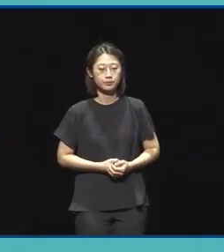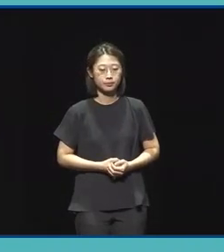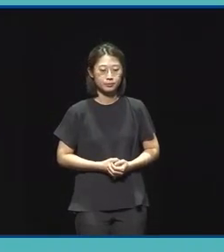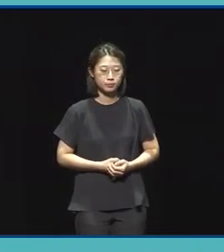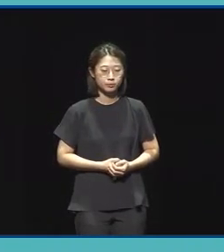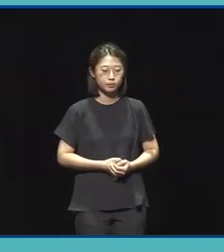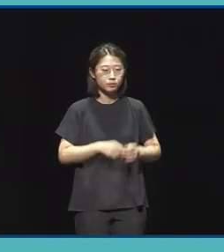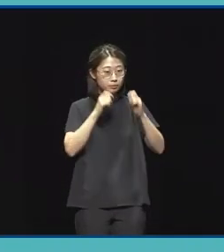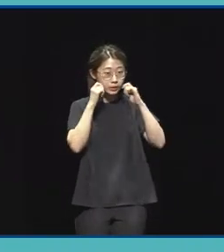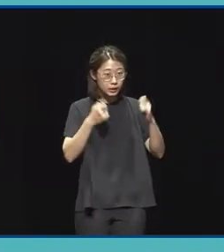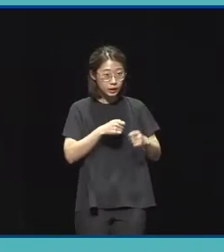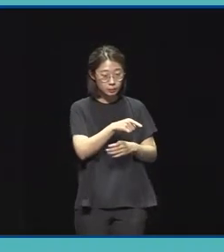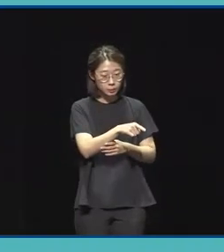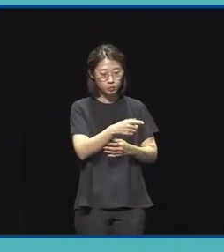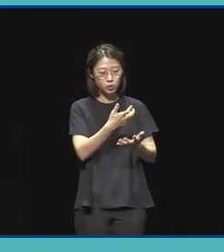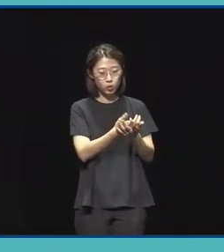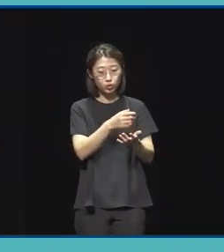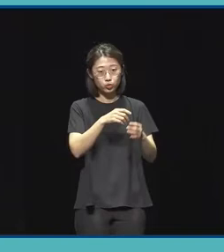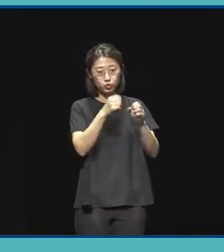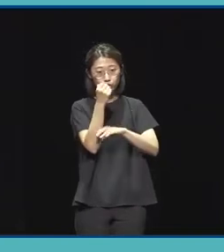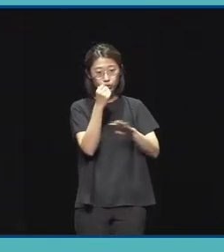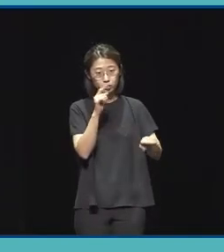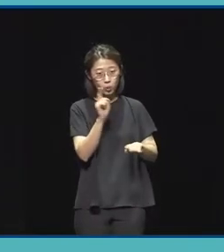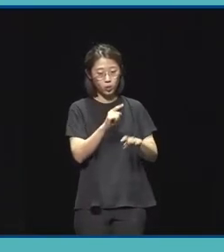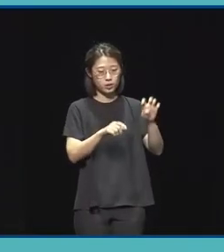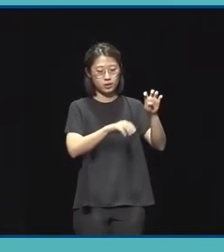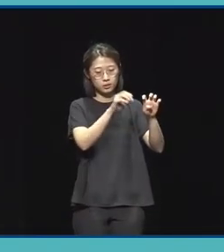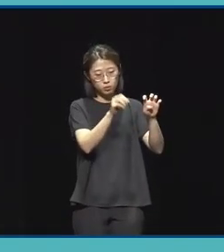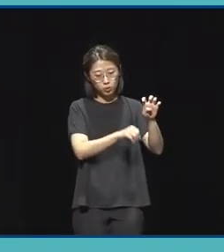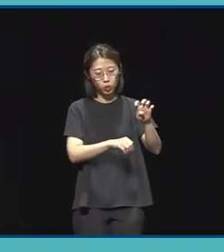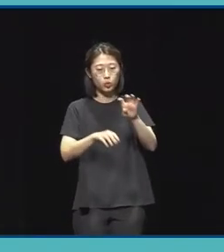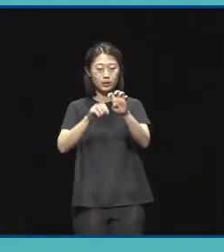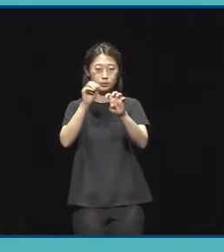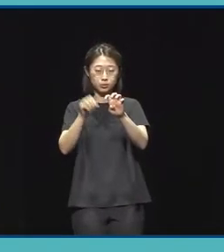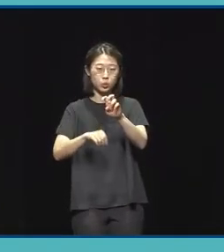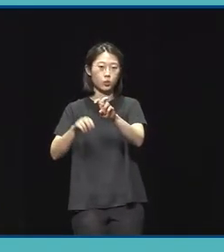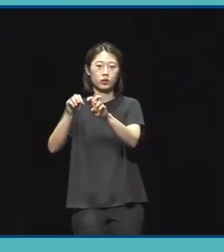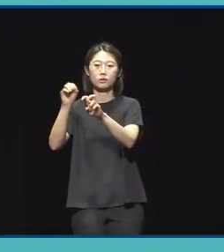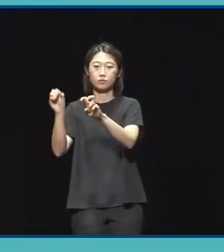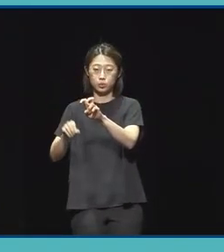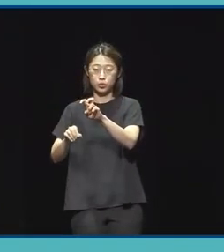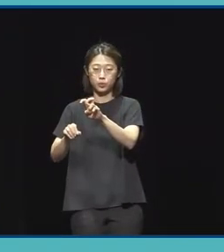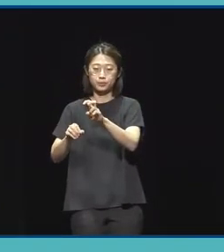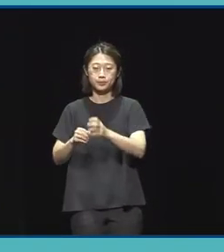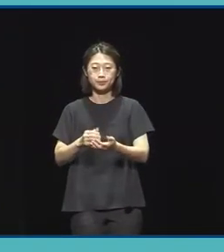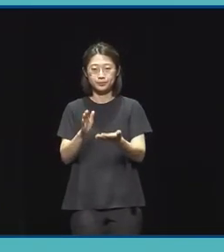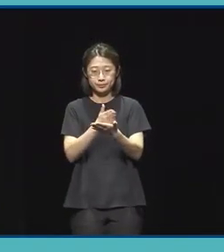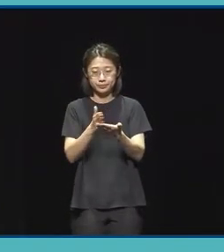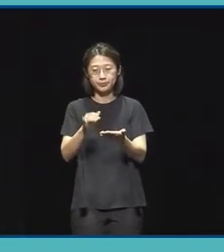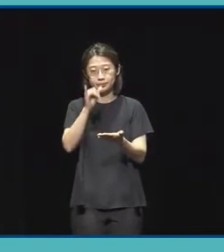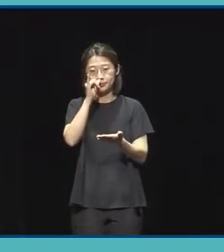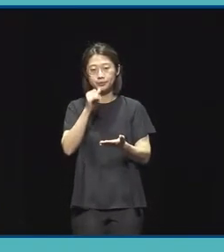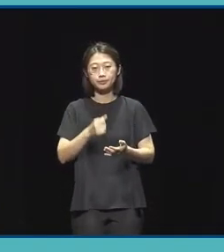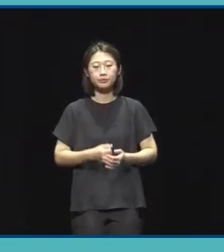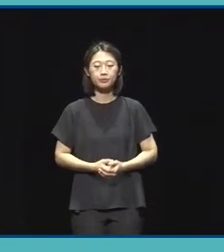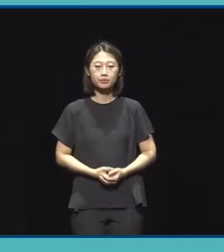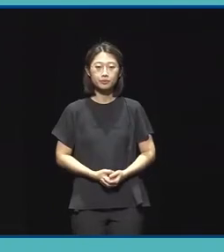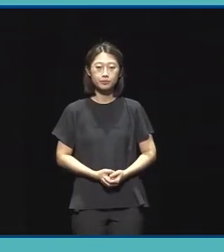활동실적 40%, 연수단원 운영계획 40%, 예술단체 인적투자 현황 및 계획이